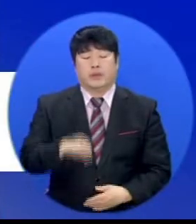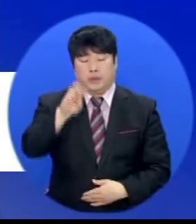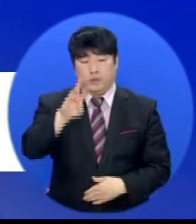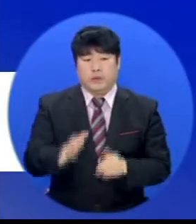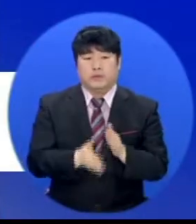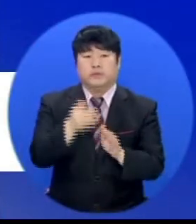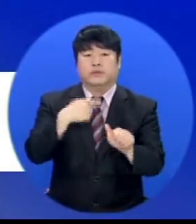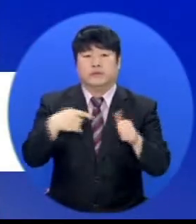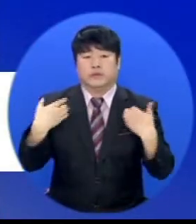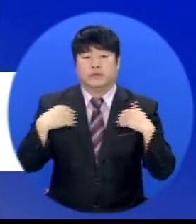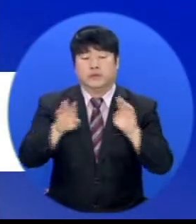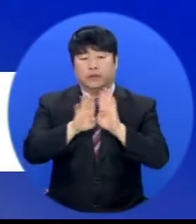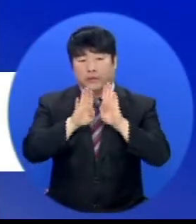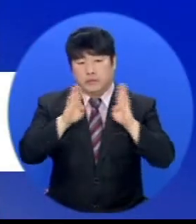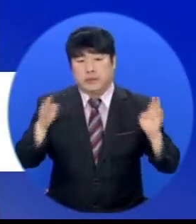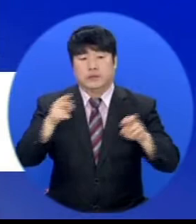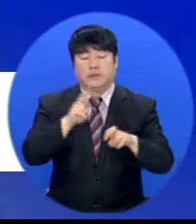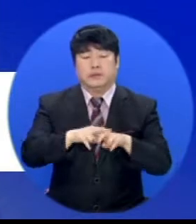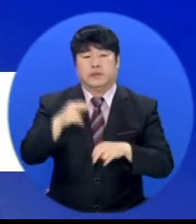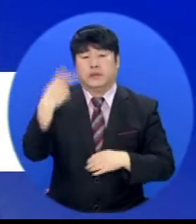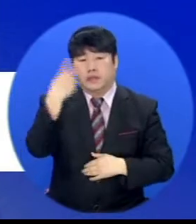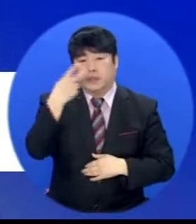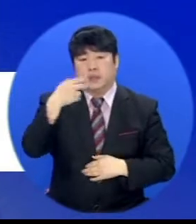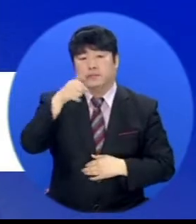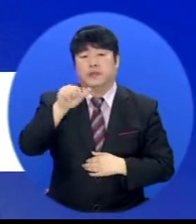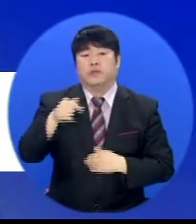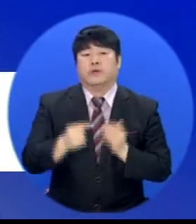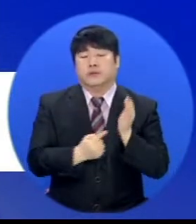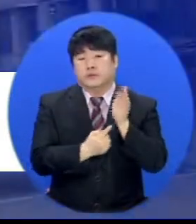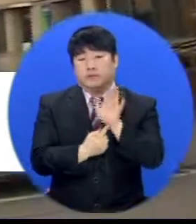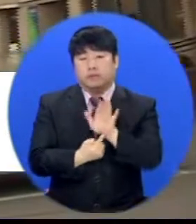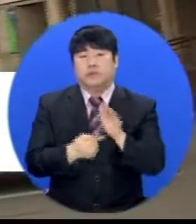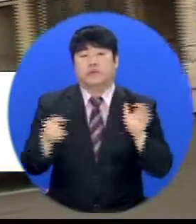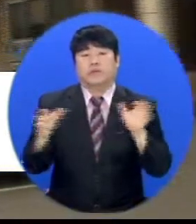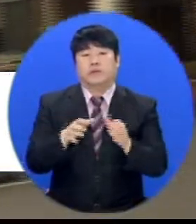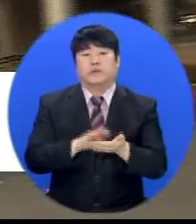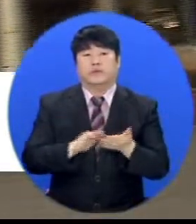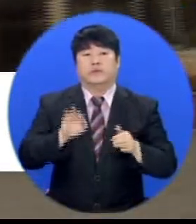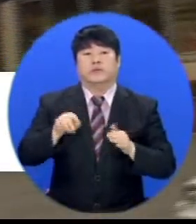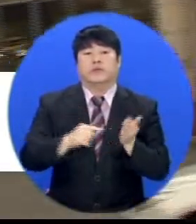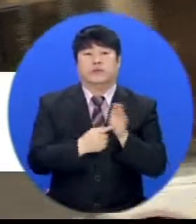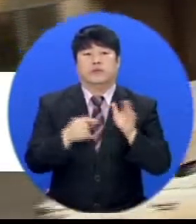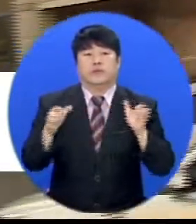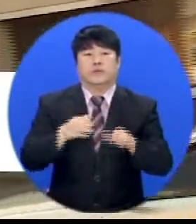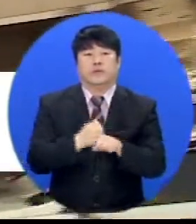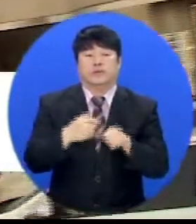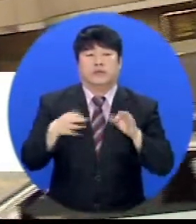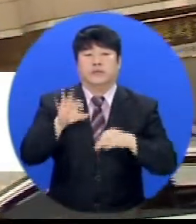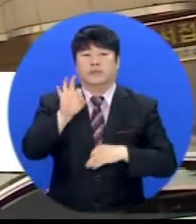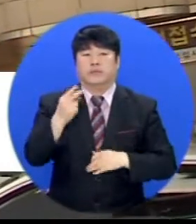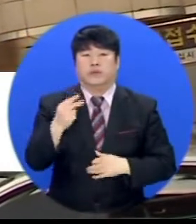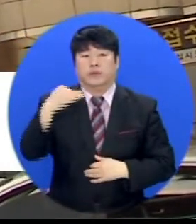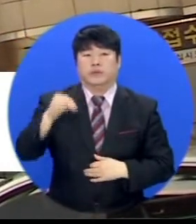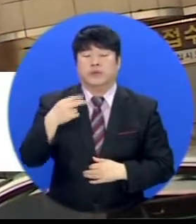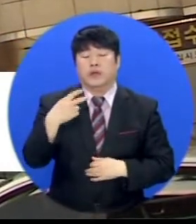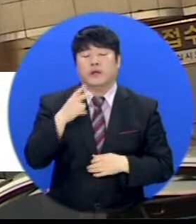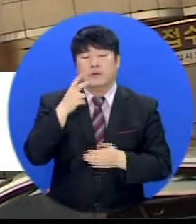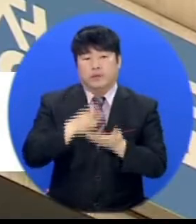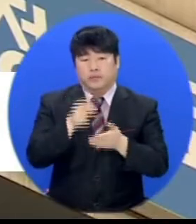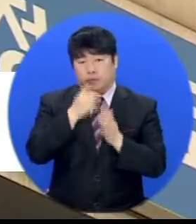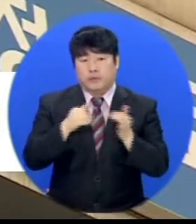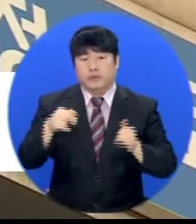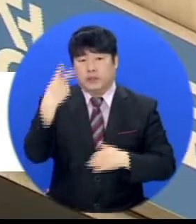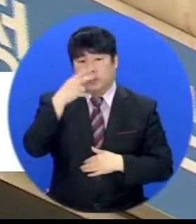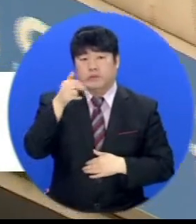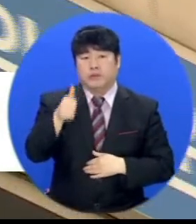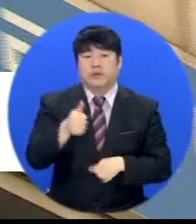광주시 교육청이 개방형직위인 감사관을 공모합니다. 이번 공모는 김용철 변호사가 감사관 자리에서